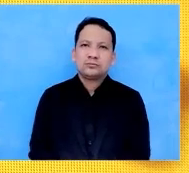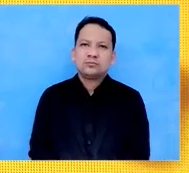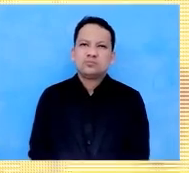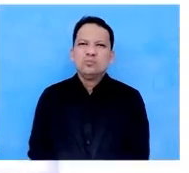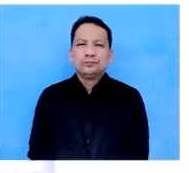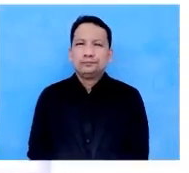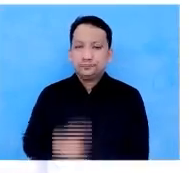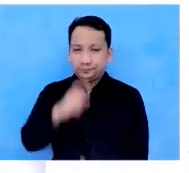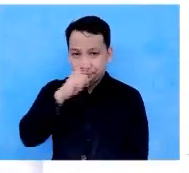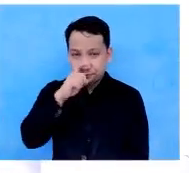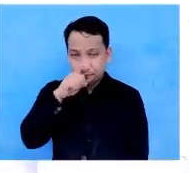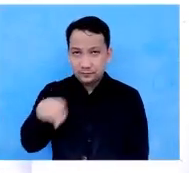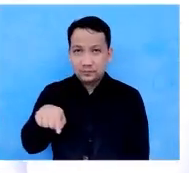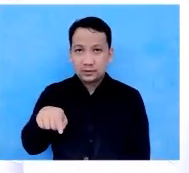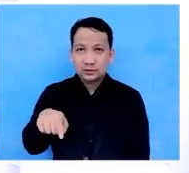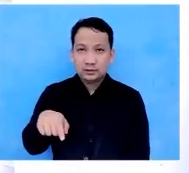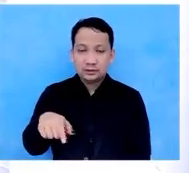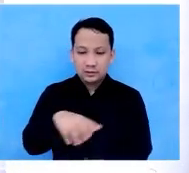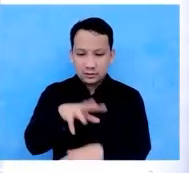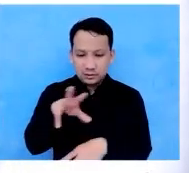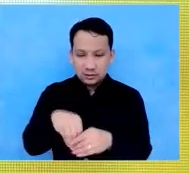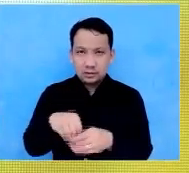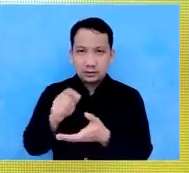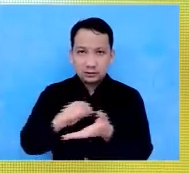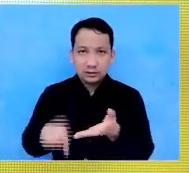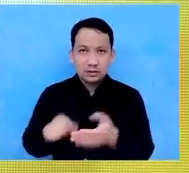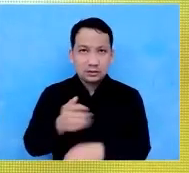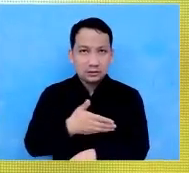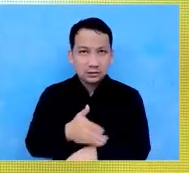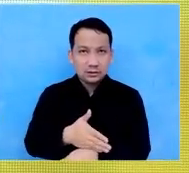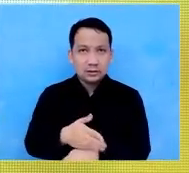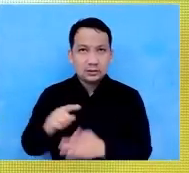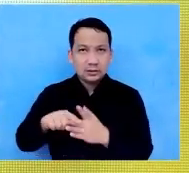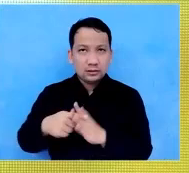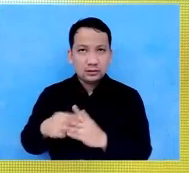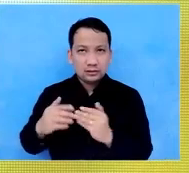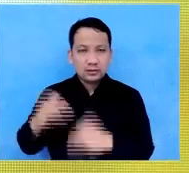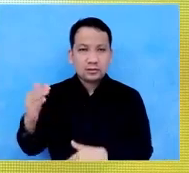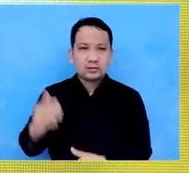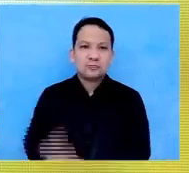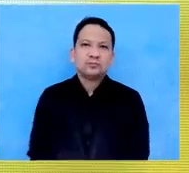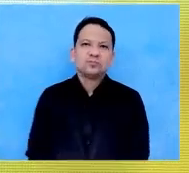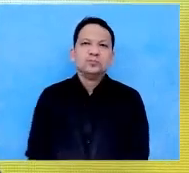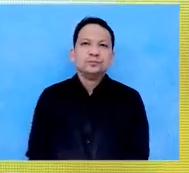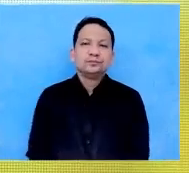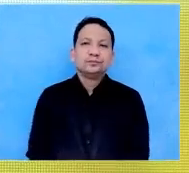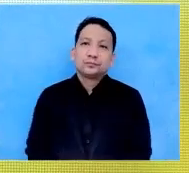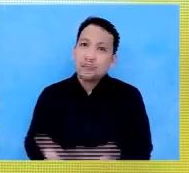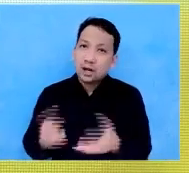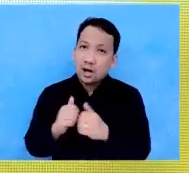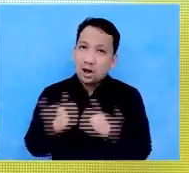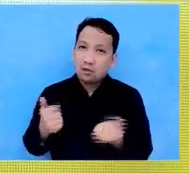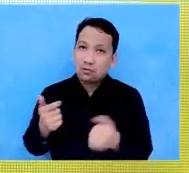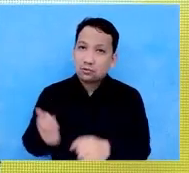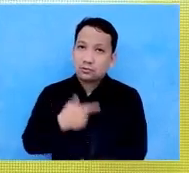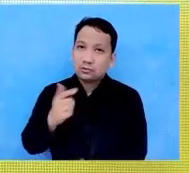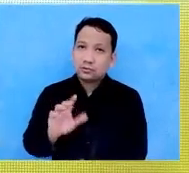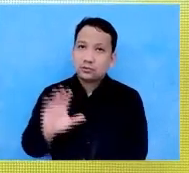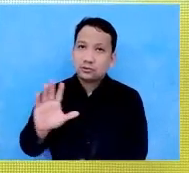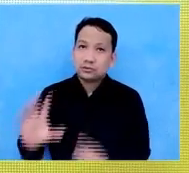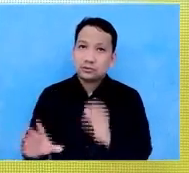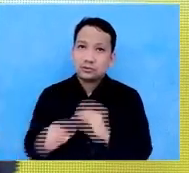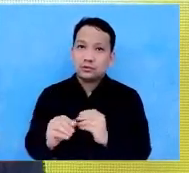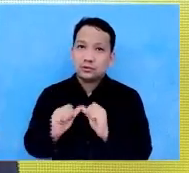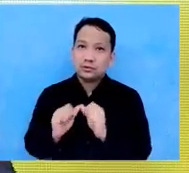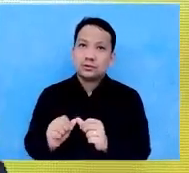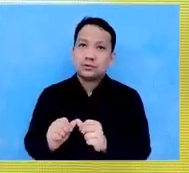ka ba nagsimula na matutong magsulat ng kanta or sinimulang subukang magsulat ng kanta? And gaano katagal bago mo naisip na, teka lang, panahon